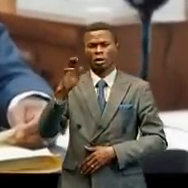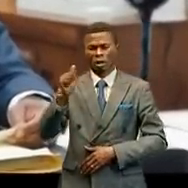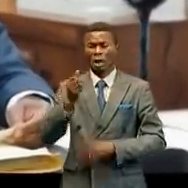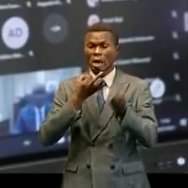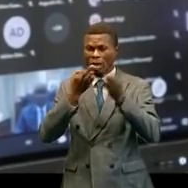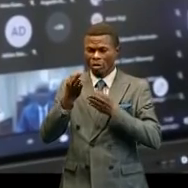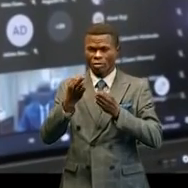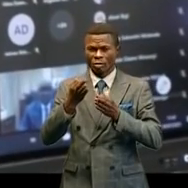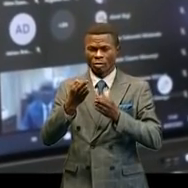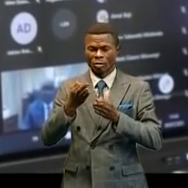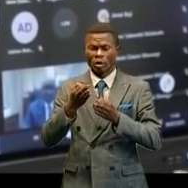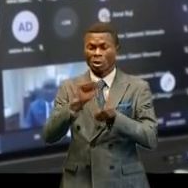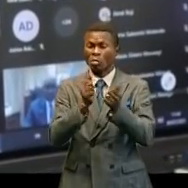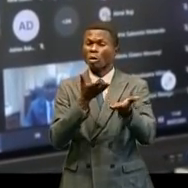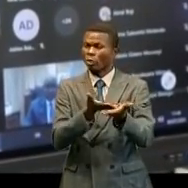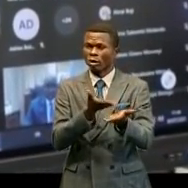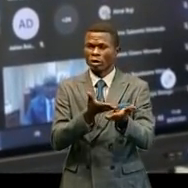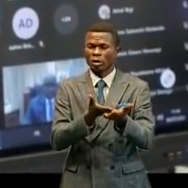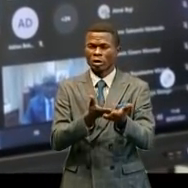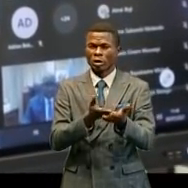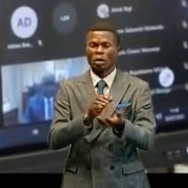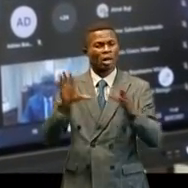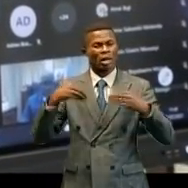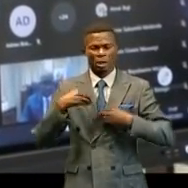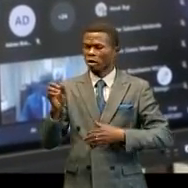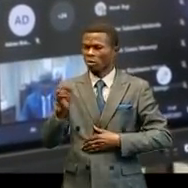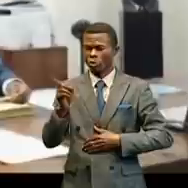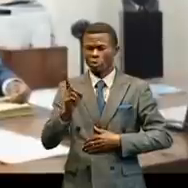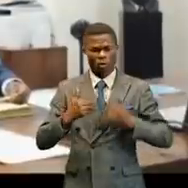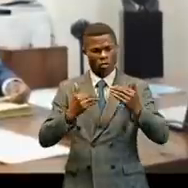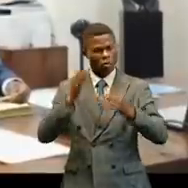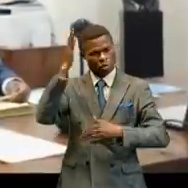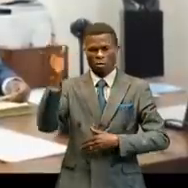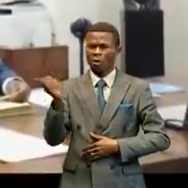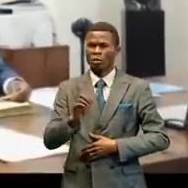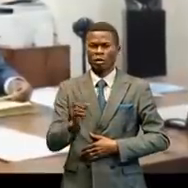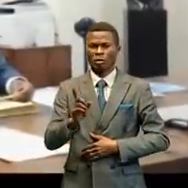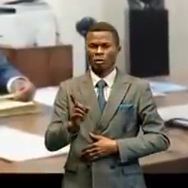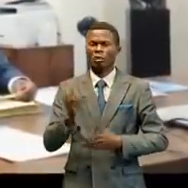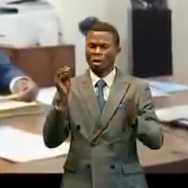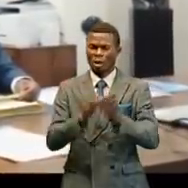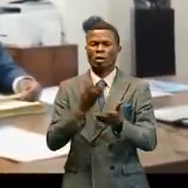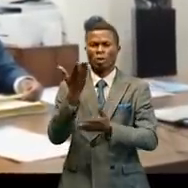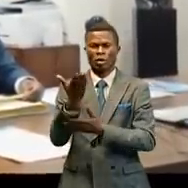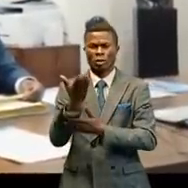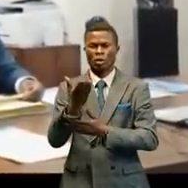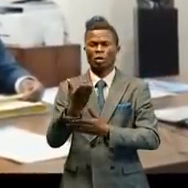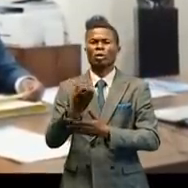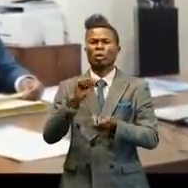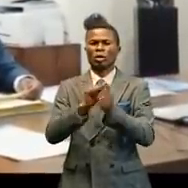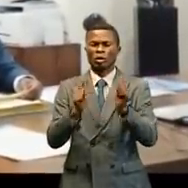indiqué que pareil événement est inacceptable et qu'il ne devrait plus se répéter. Il a réitéré, à la suite